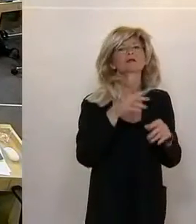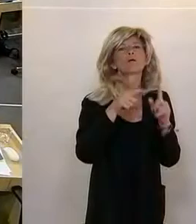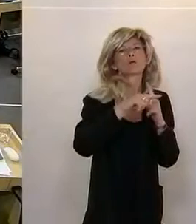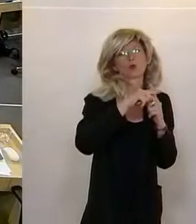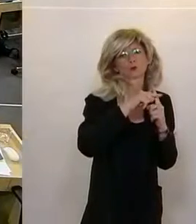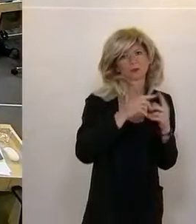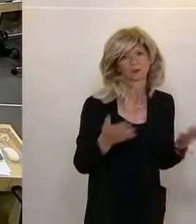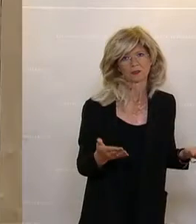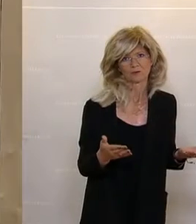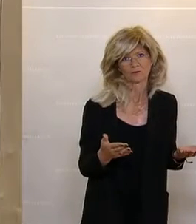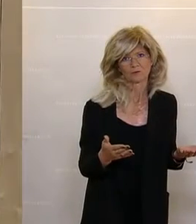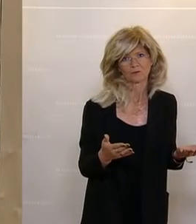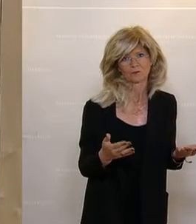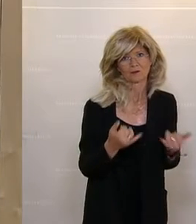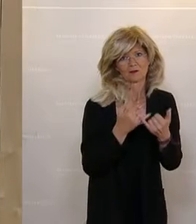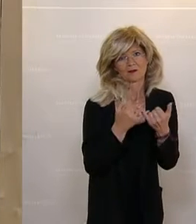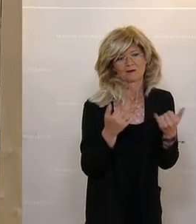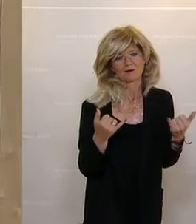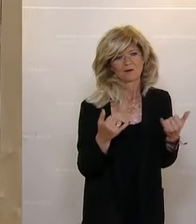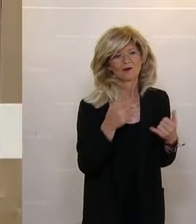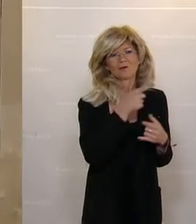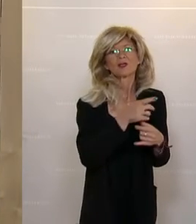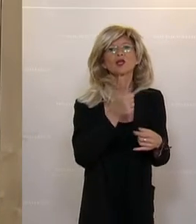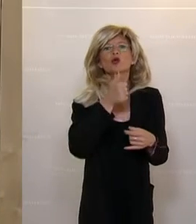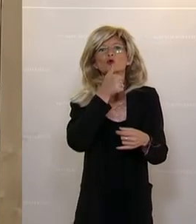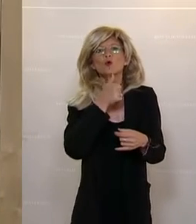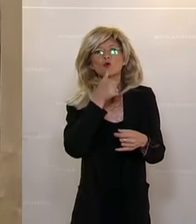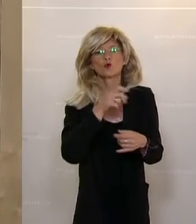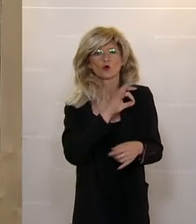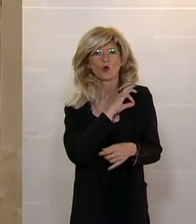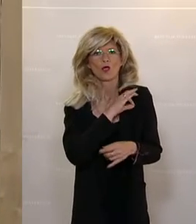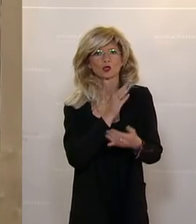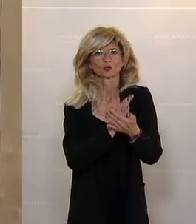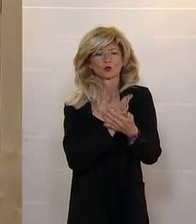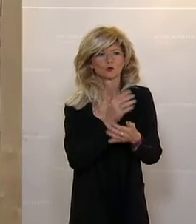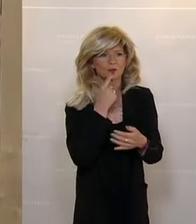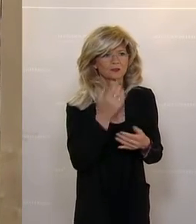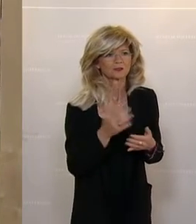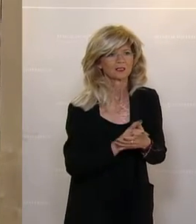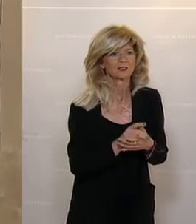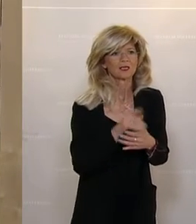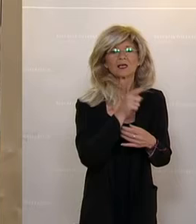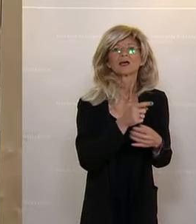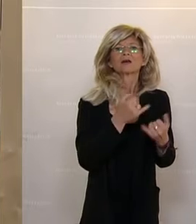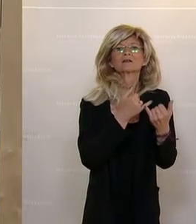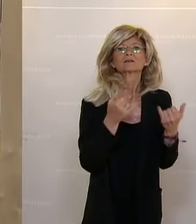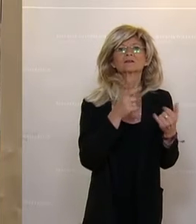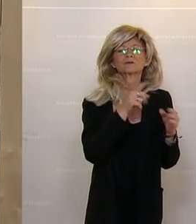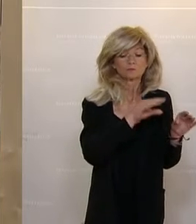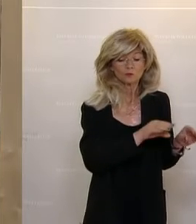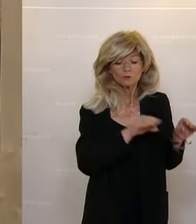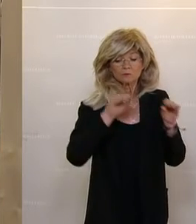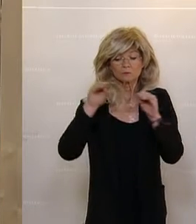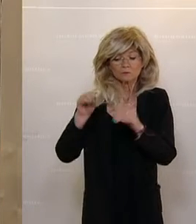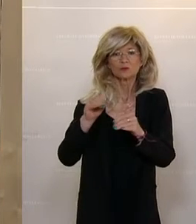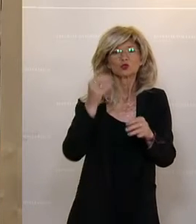die Kollegin von den Grünen schon angemerkt hat, die Überführung der Schulversuche in das Regelschulsystem.